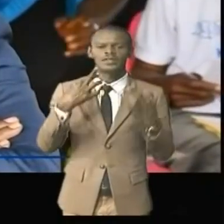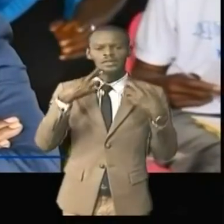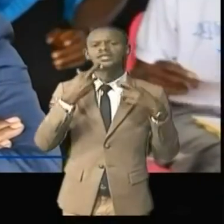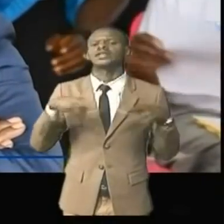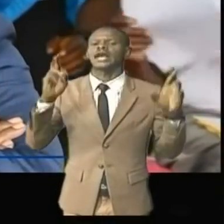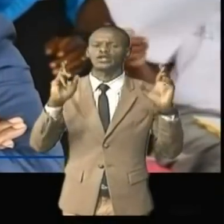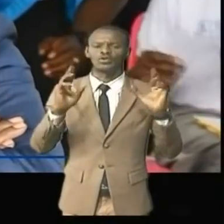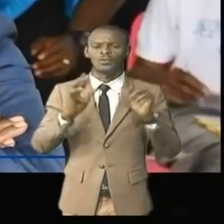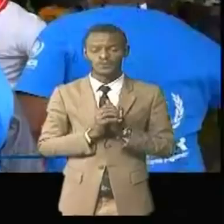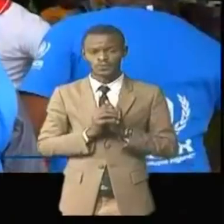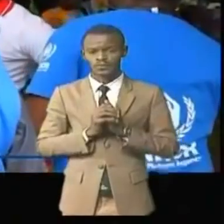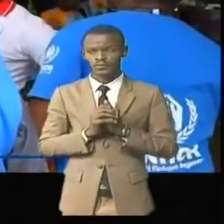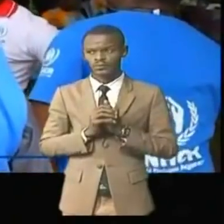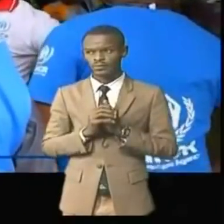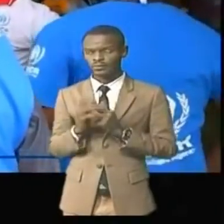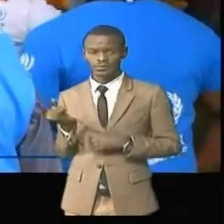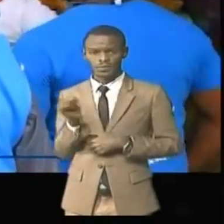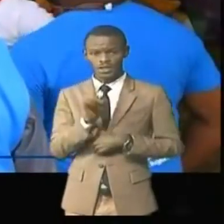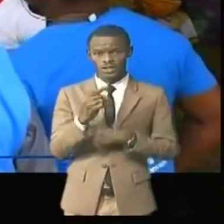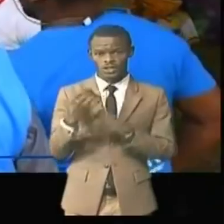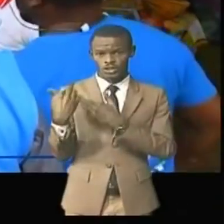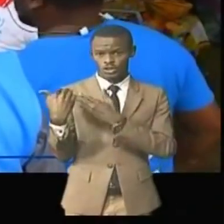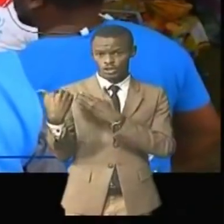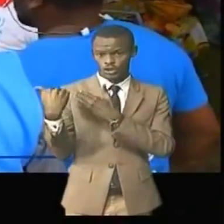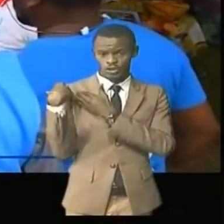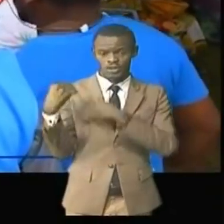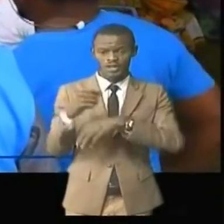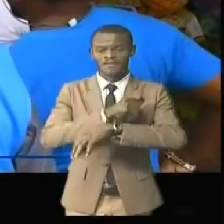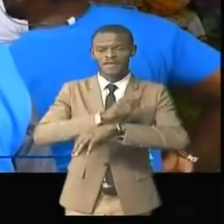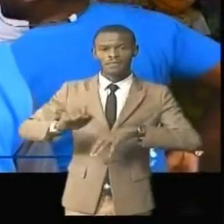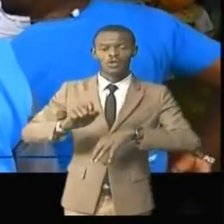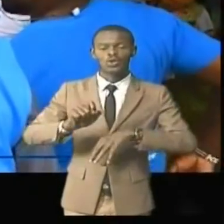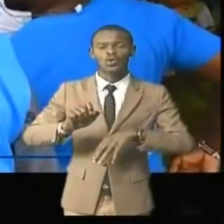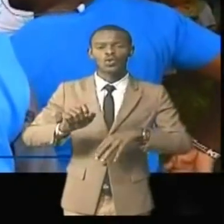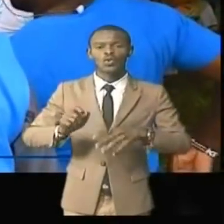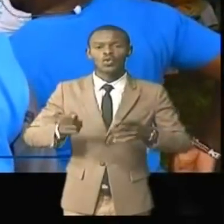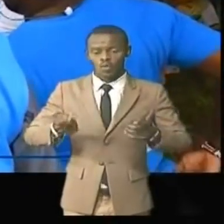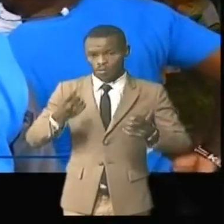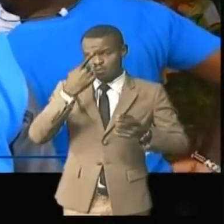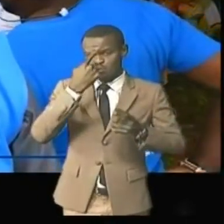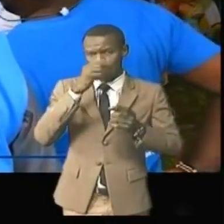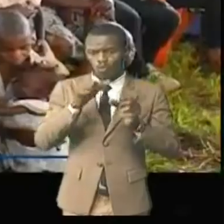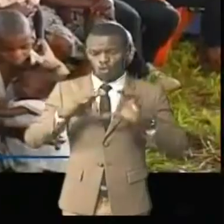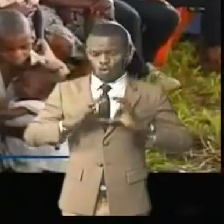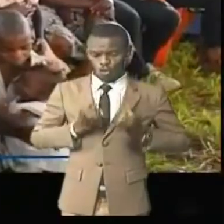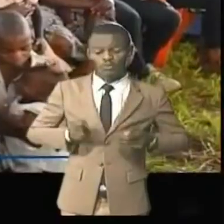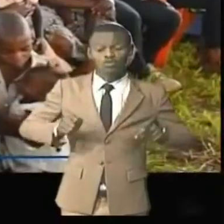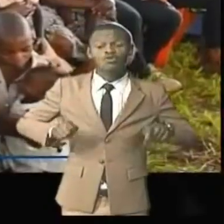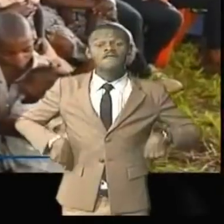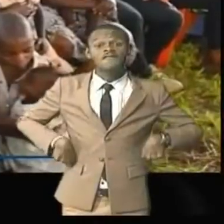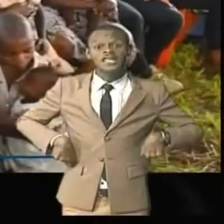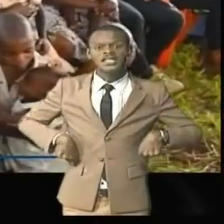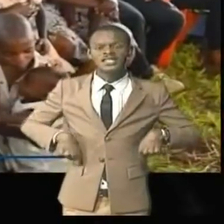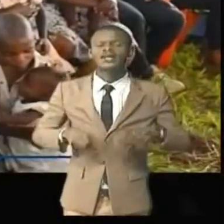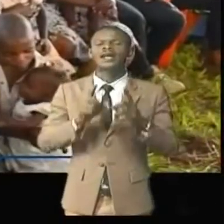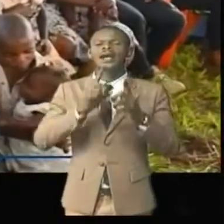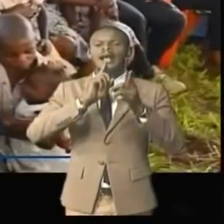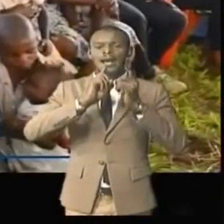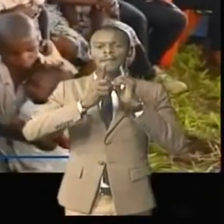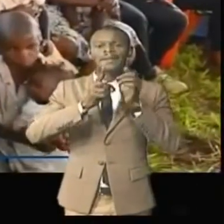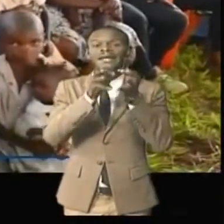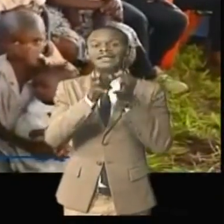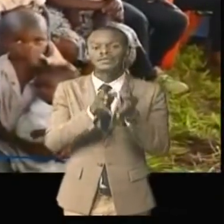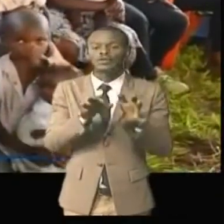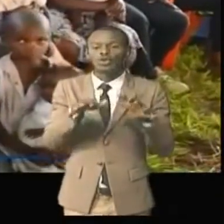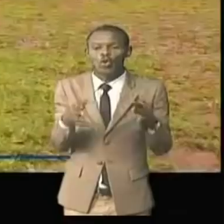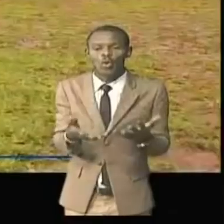Barry Alpha Oumar, chef de bureau INACR Kasaï, a insisté sur l'inclusion de la femme rapatriée comme